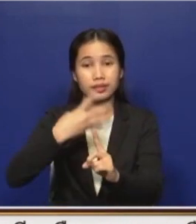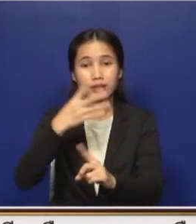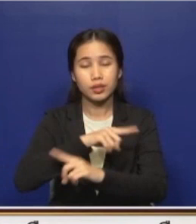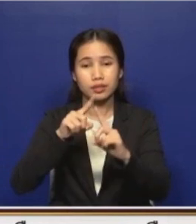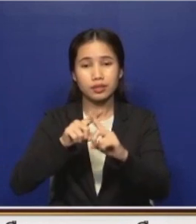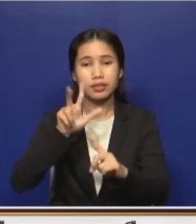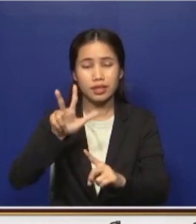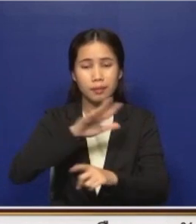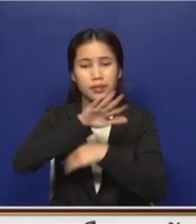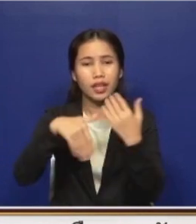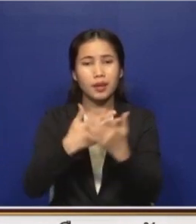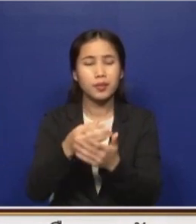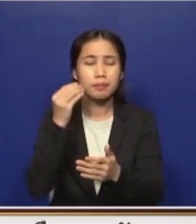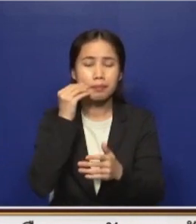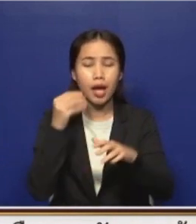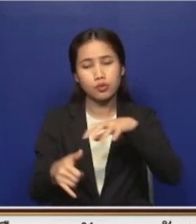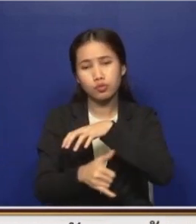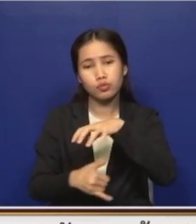ะฮะไปดูต่อฮะ